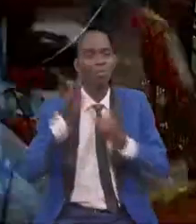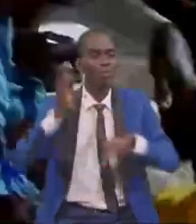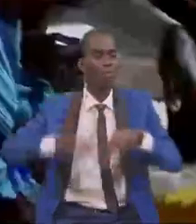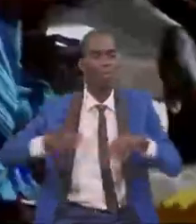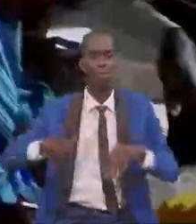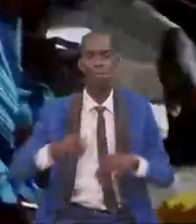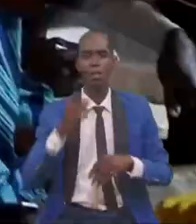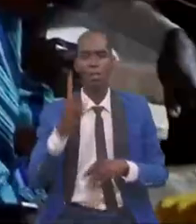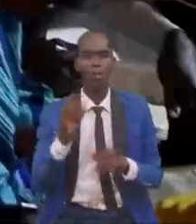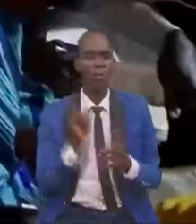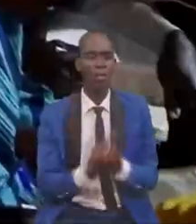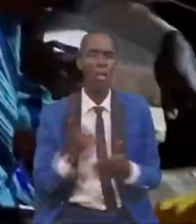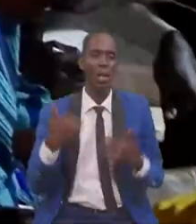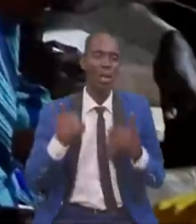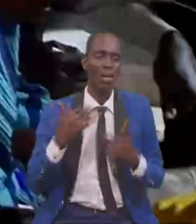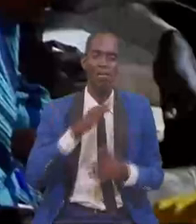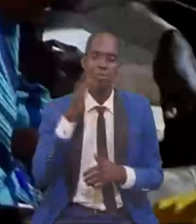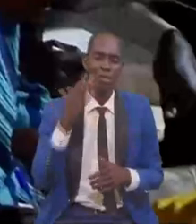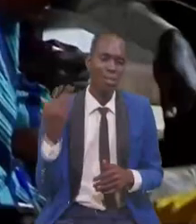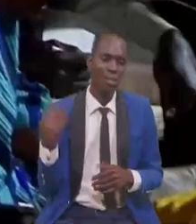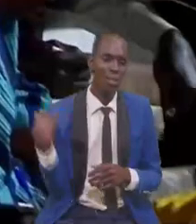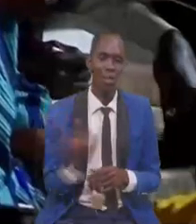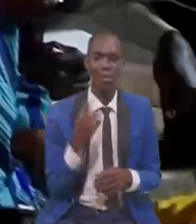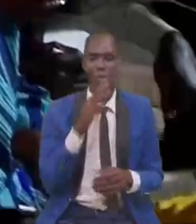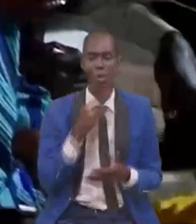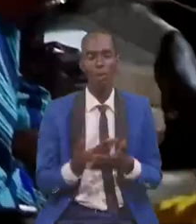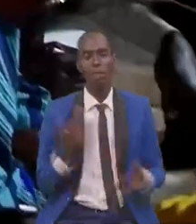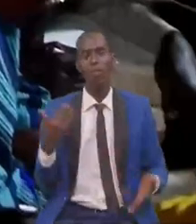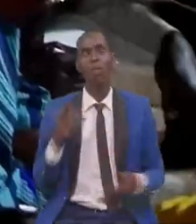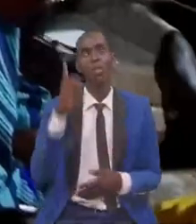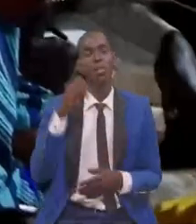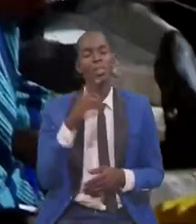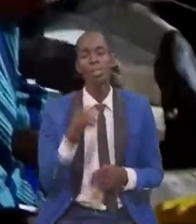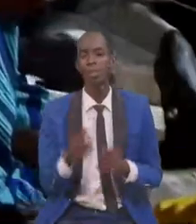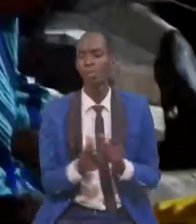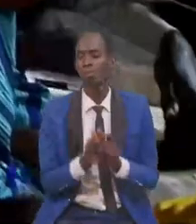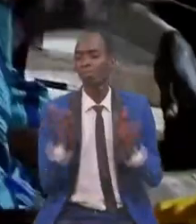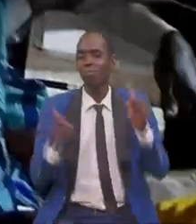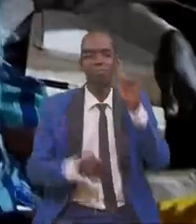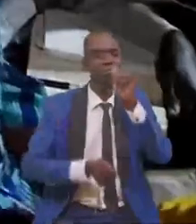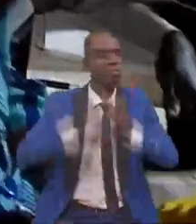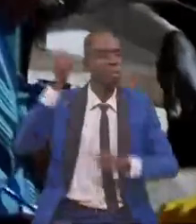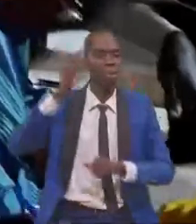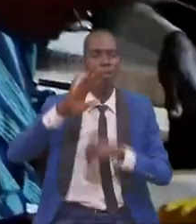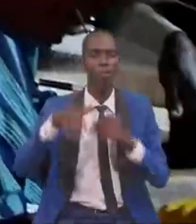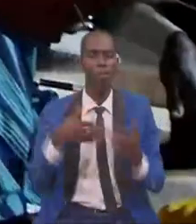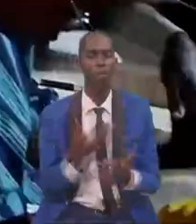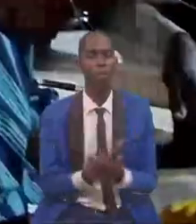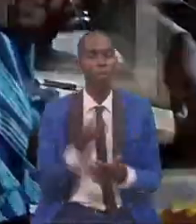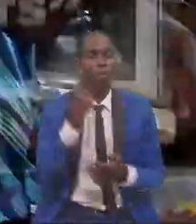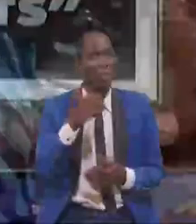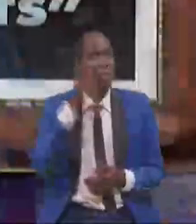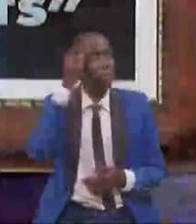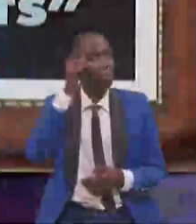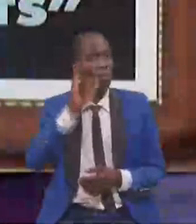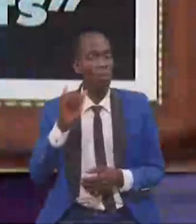toute personne qui a vécu ici sur terre avant lui, le plus grand de tous. La perception de